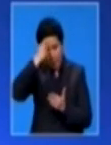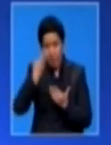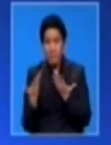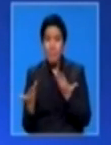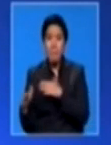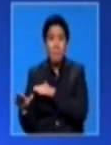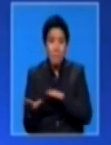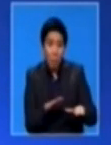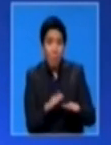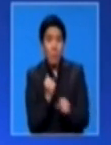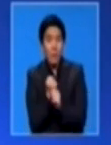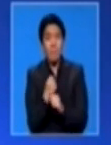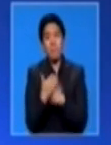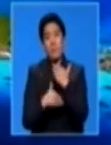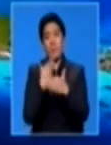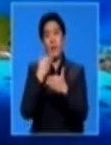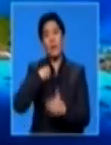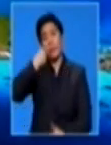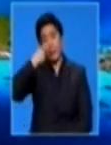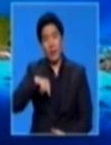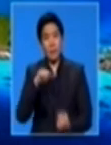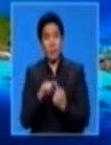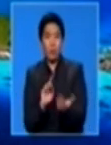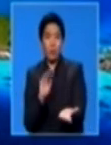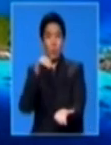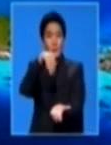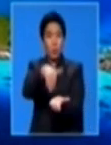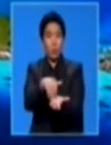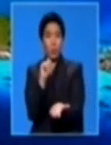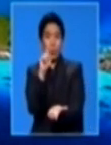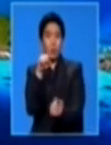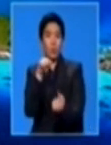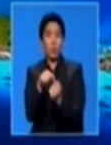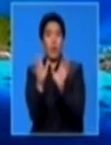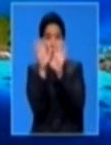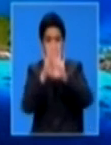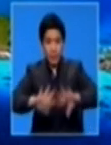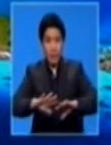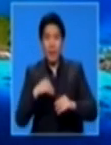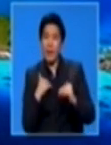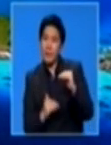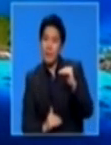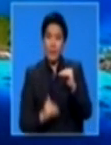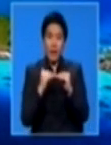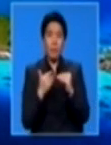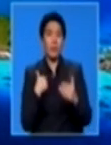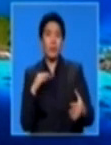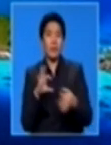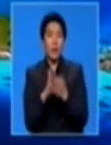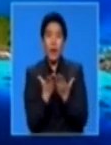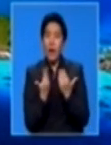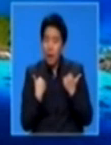อดคล้องกับโครงการพัฒนาประเทศไทยให้เป็นศูนย์กลางการศึกษาในภูมิภาคให้มีการเทียบเคียงกรอบคุณวุฒิแห่งชาติ